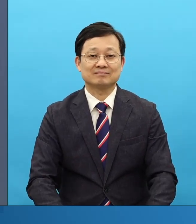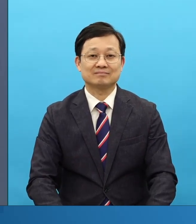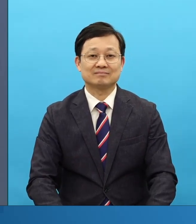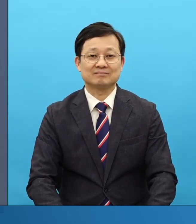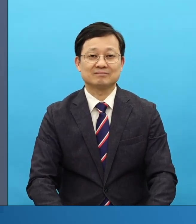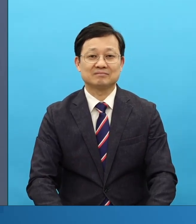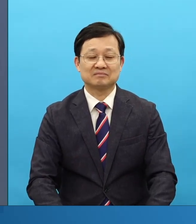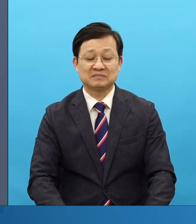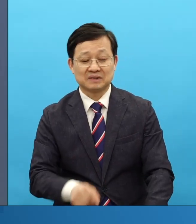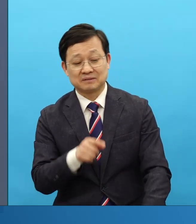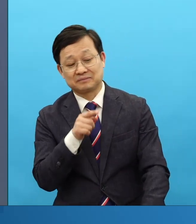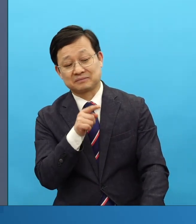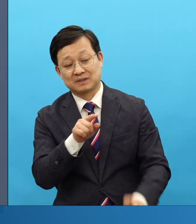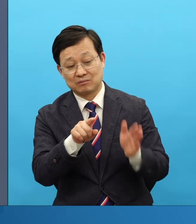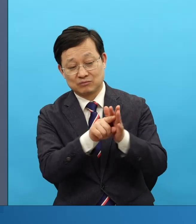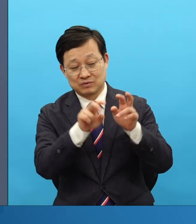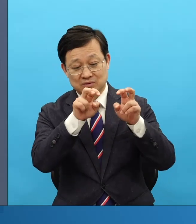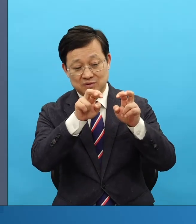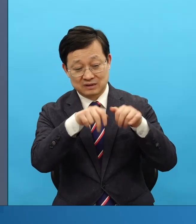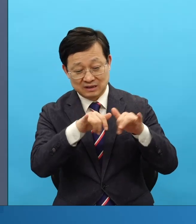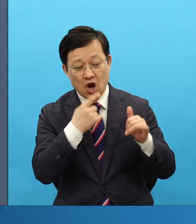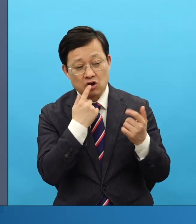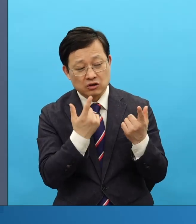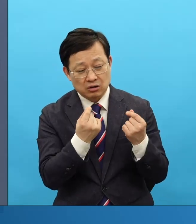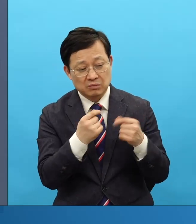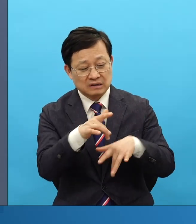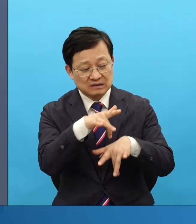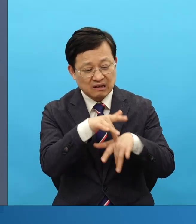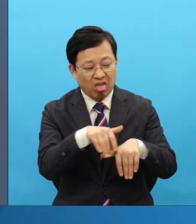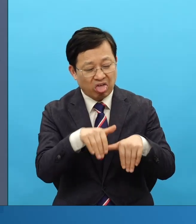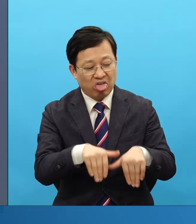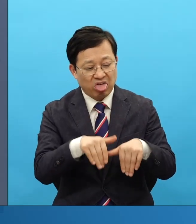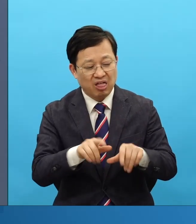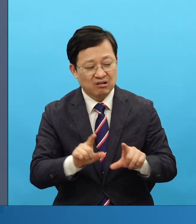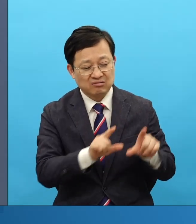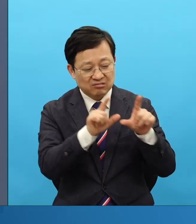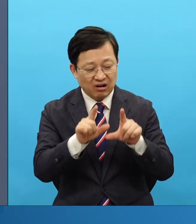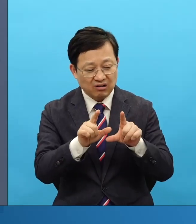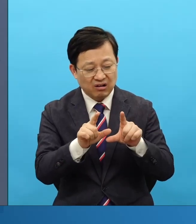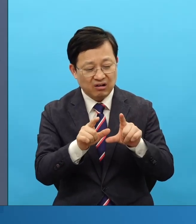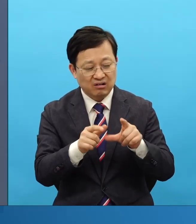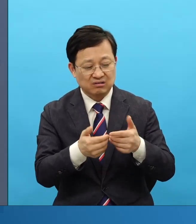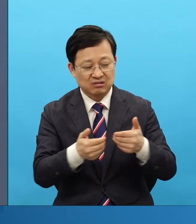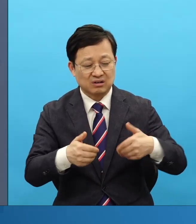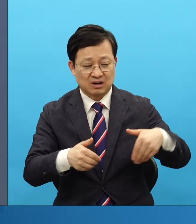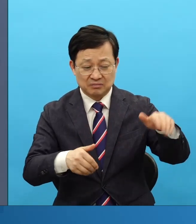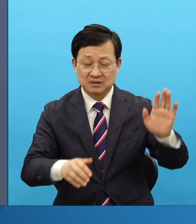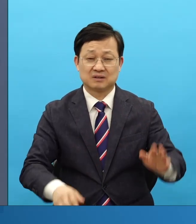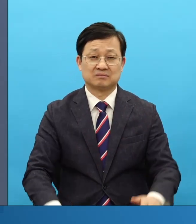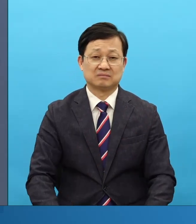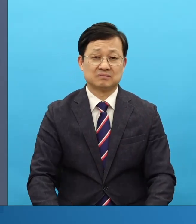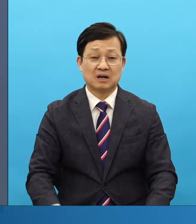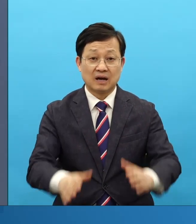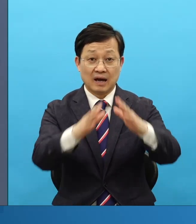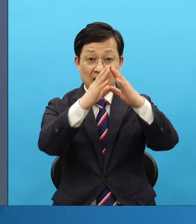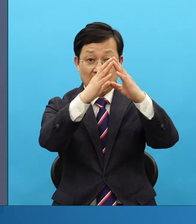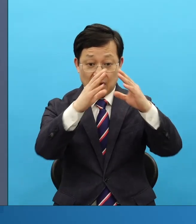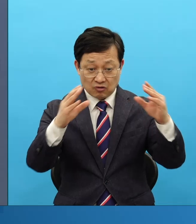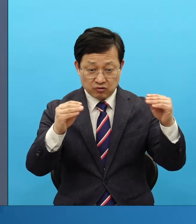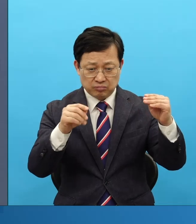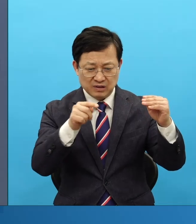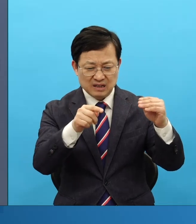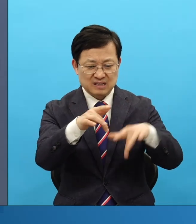말하면 사단의 심부름 하다가 갑니다. And to be frank, you'll just be running the errands of Satan and leave. 애굽은 사단의